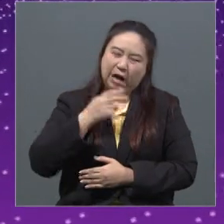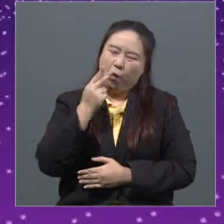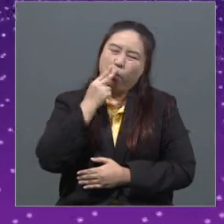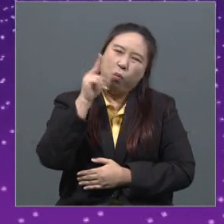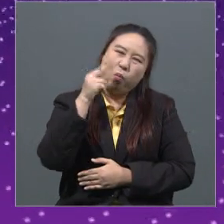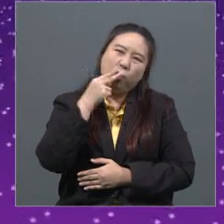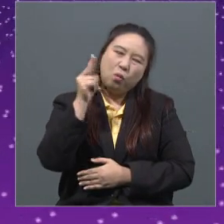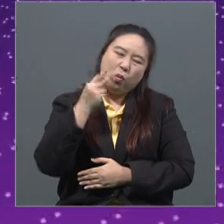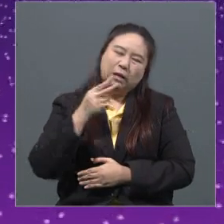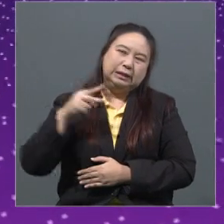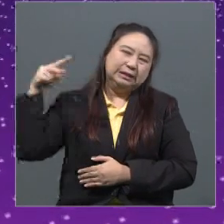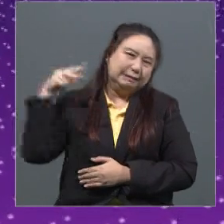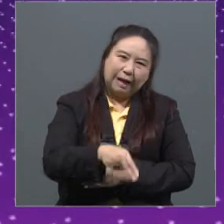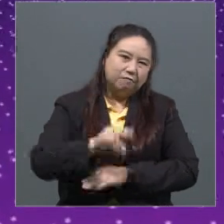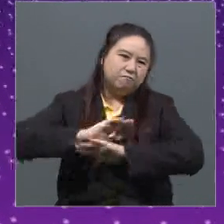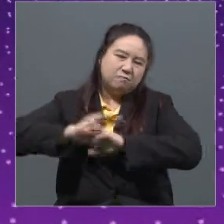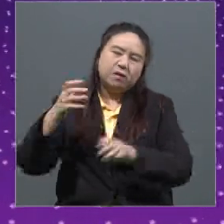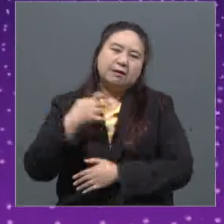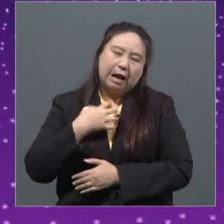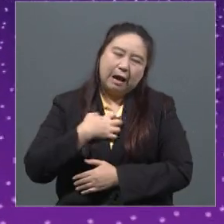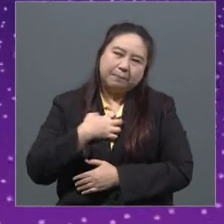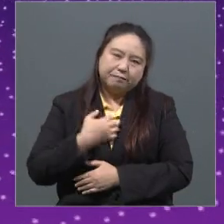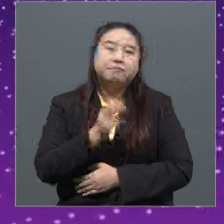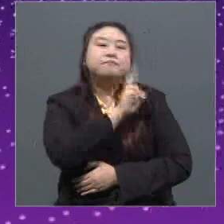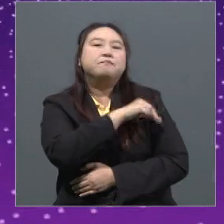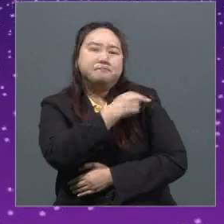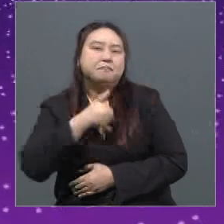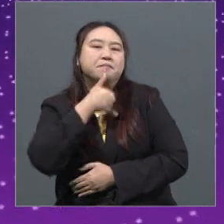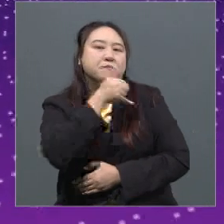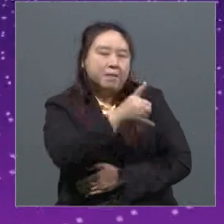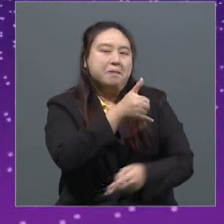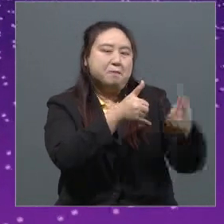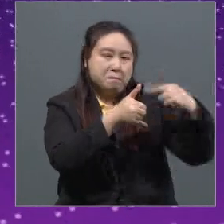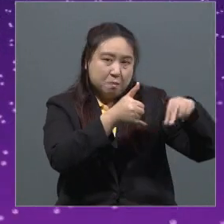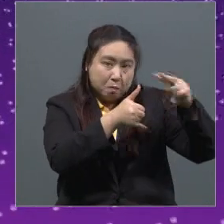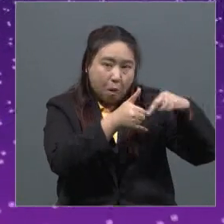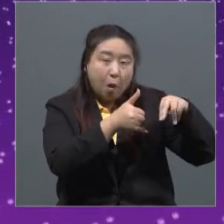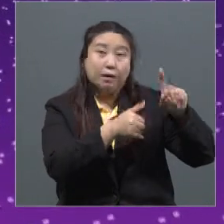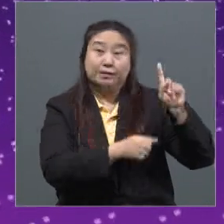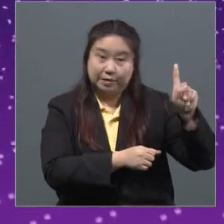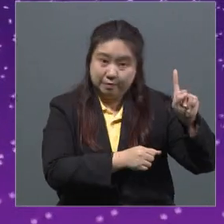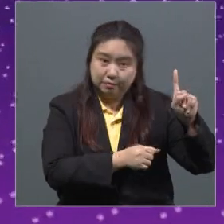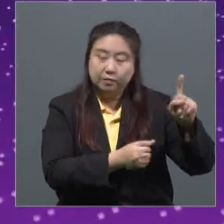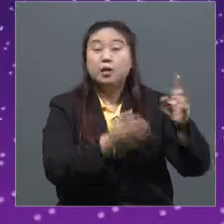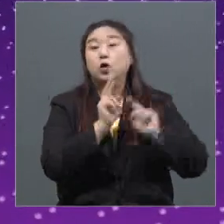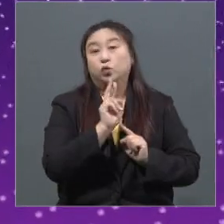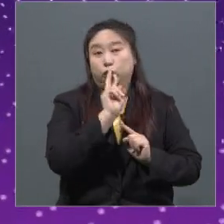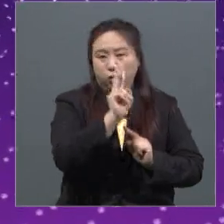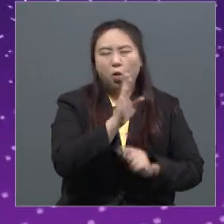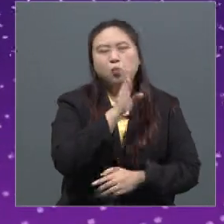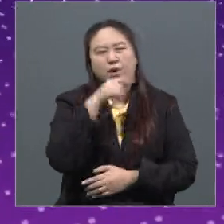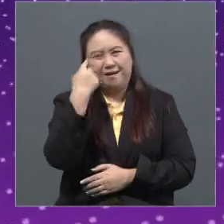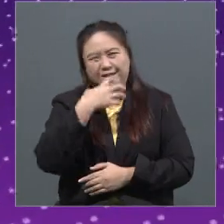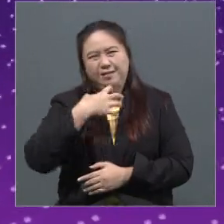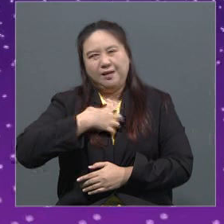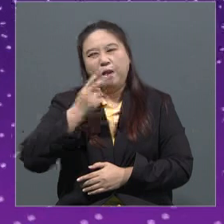นะคะซึ่งนอกจากการปรึกษาแพทย์ตามสถานพยาบาลแล้วล่าสุดค่ะมีอีกหนึ่งแนวทางค่ะเชิญชวนผู้ที่อยากเลิกบุหรี่แ